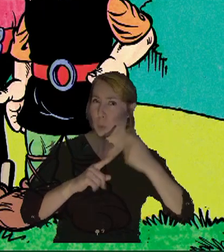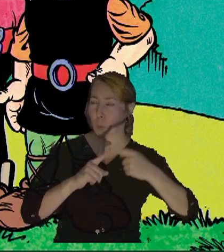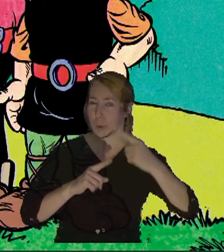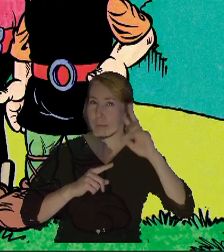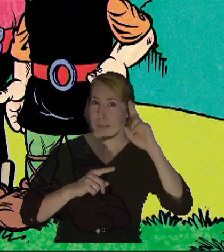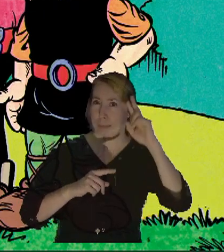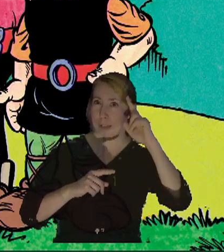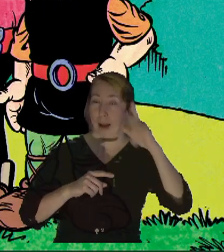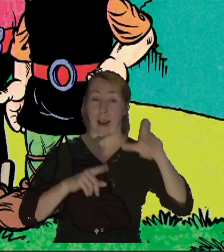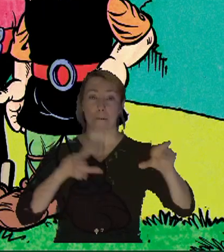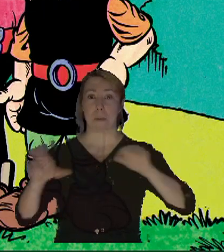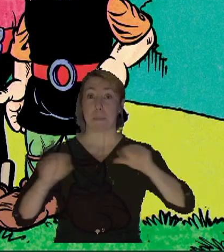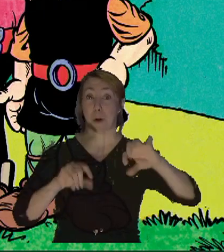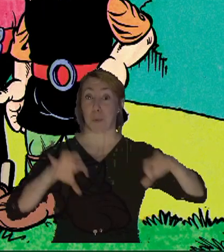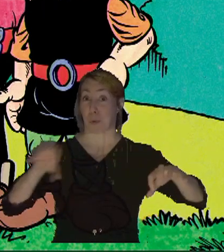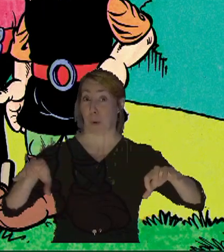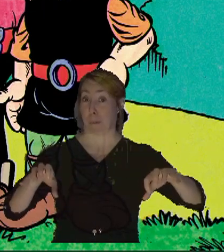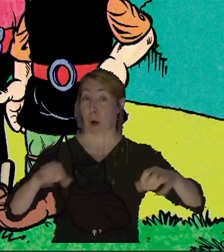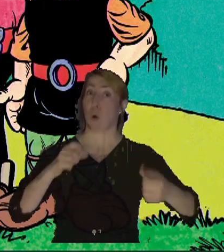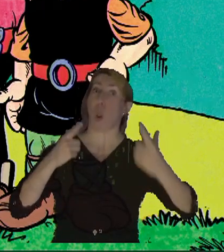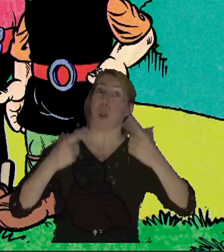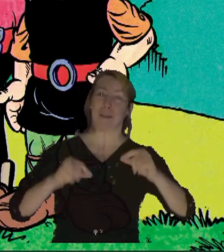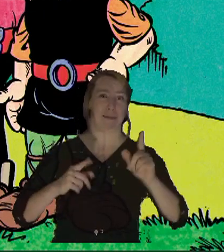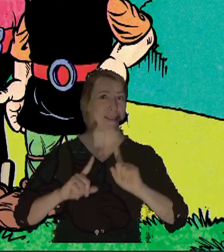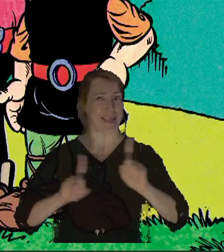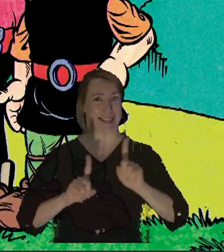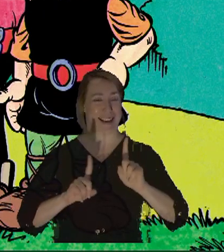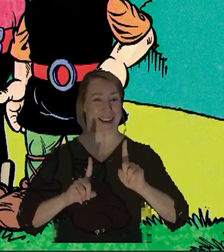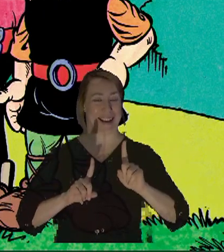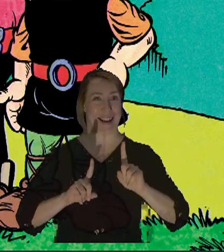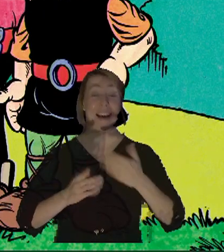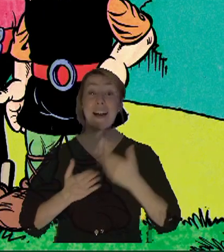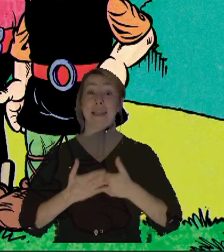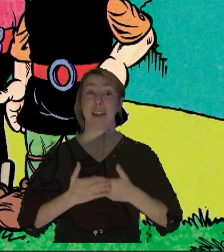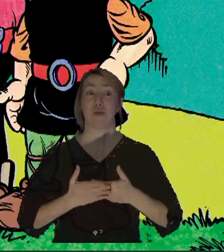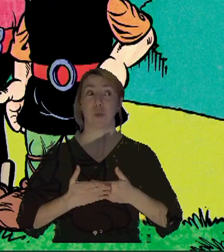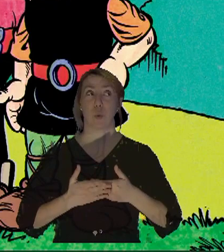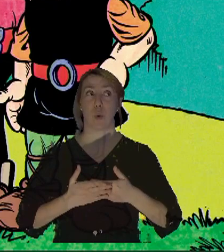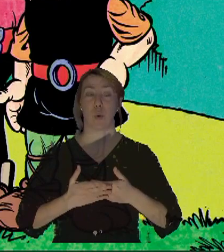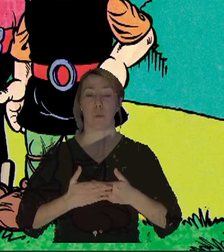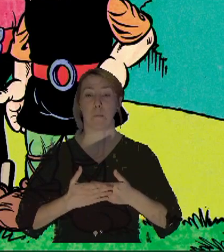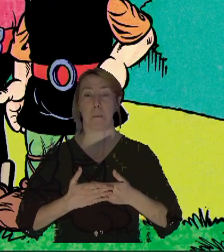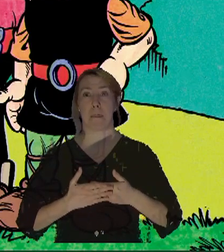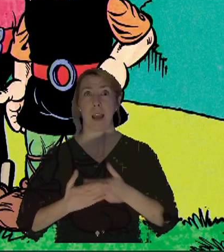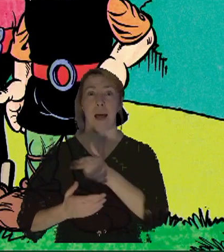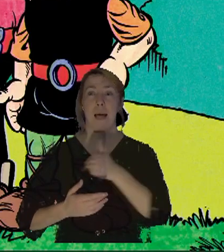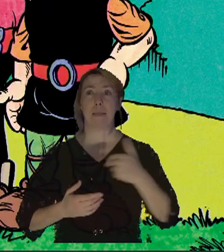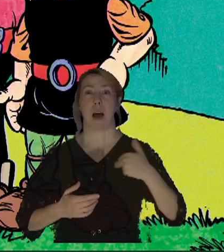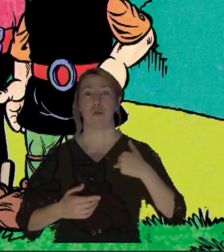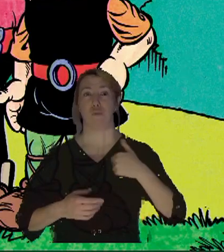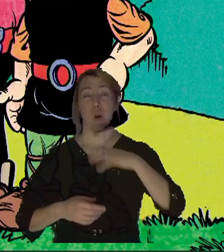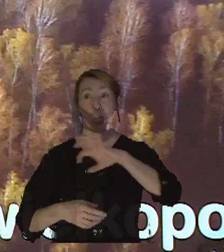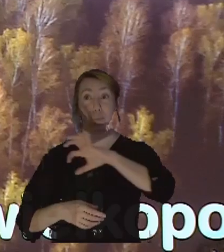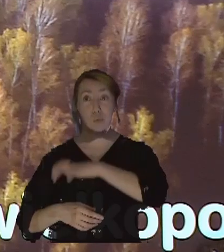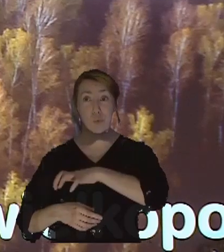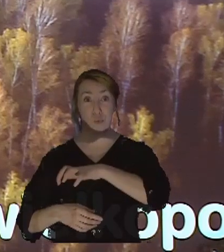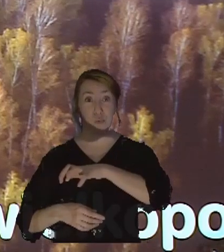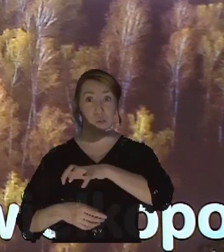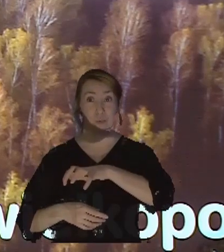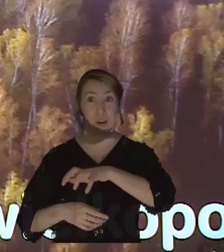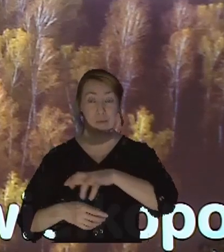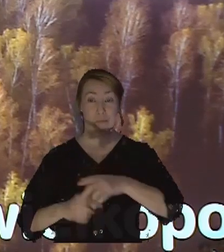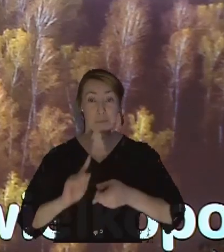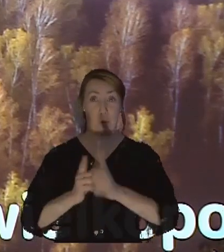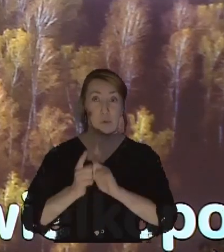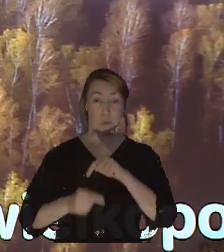jest nieprzypadkowa. Dobór grup jest nieprzypadkowy, dlatego że w naszej grupie spotykają się osoby